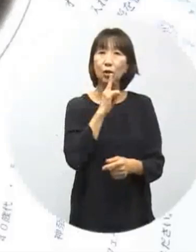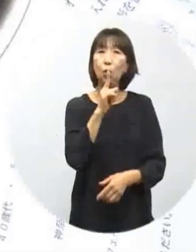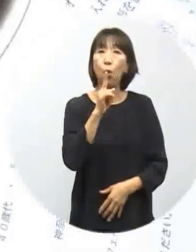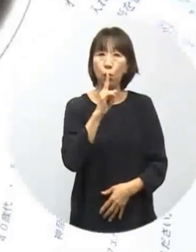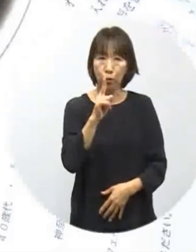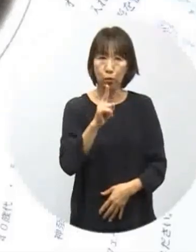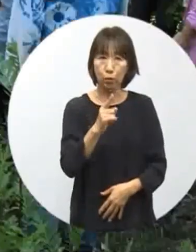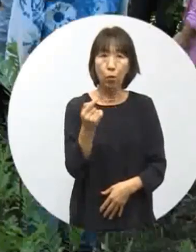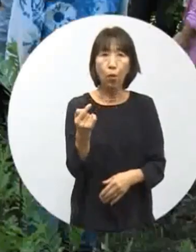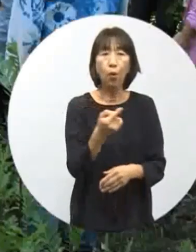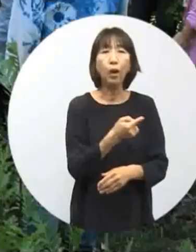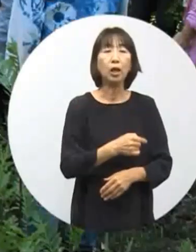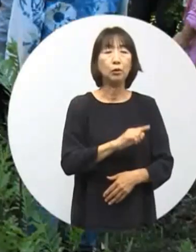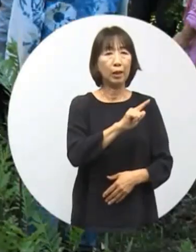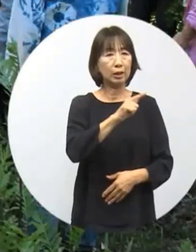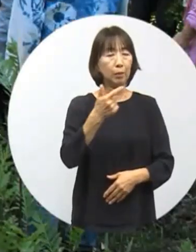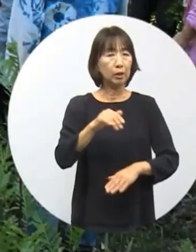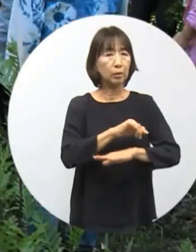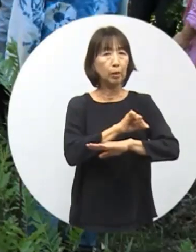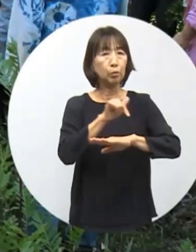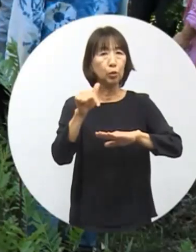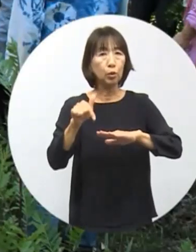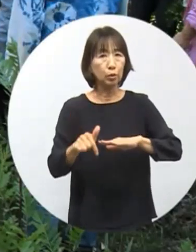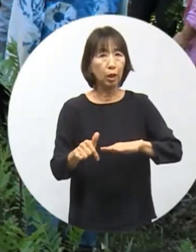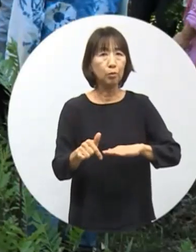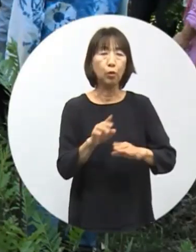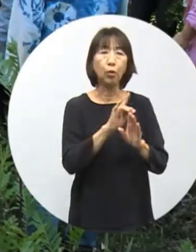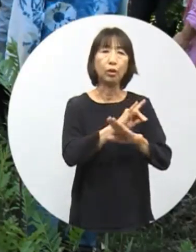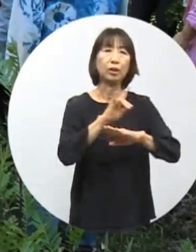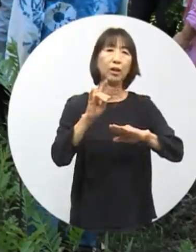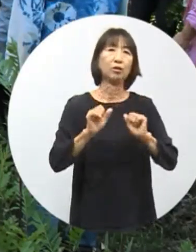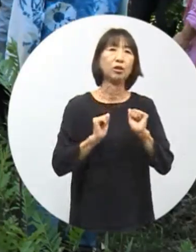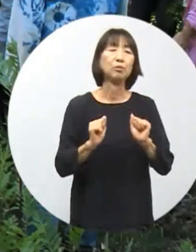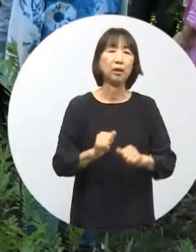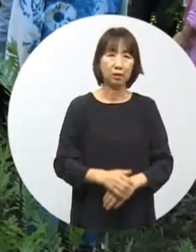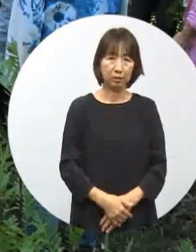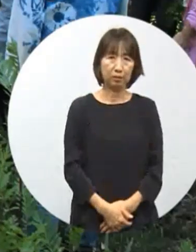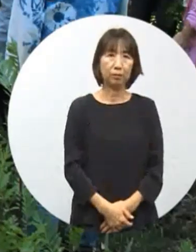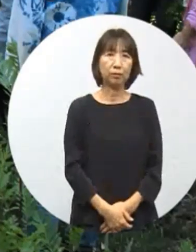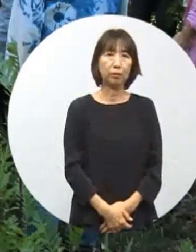はですね、さまざまなプログラムを企画したりもしています。